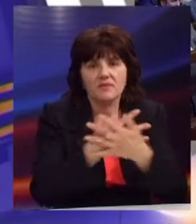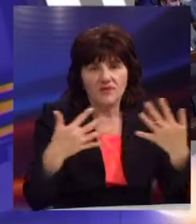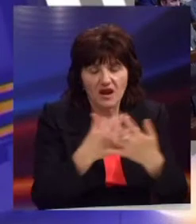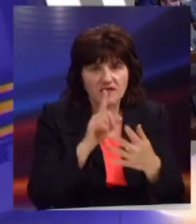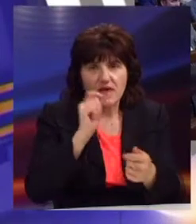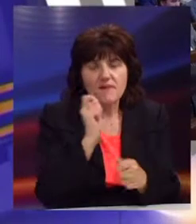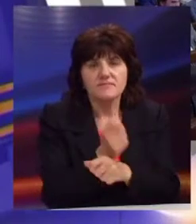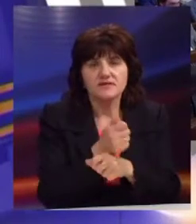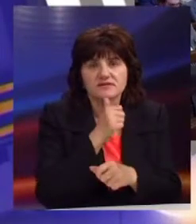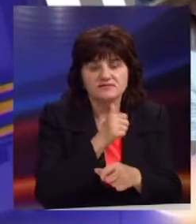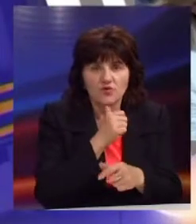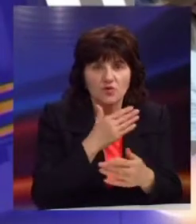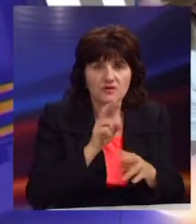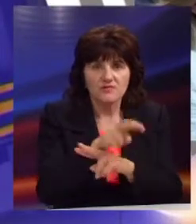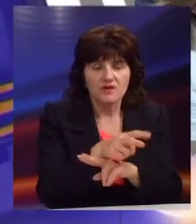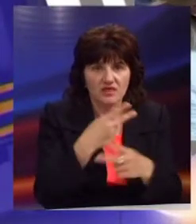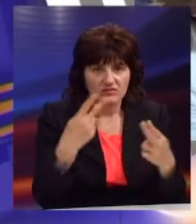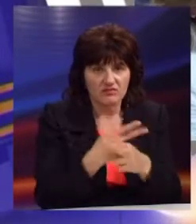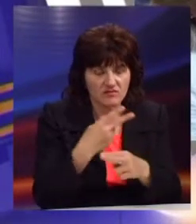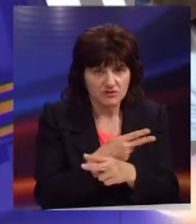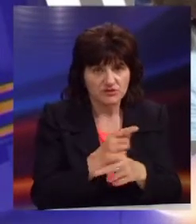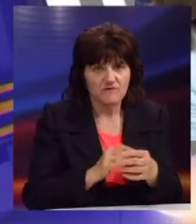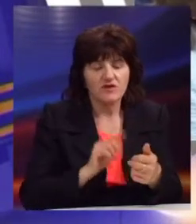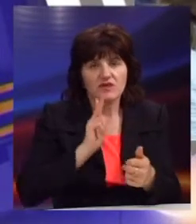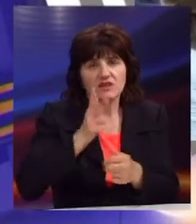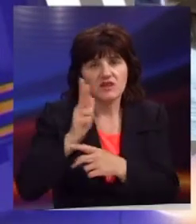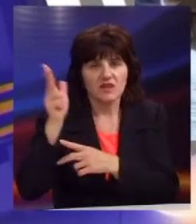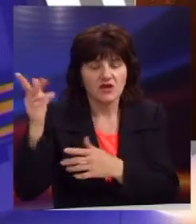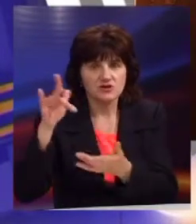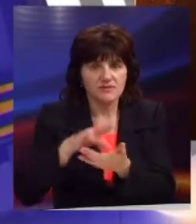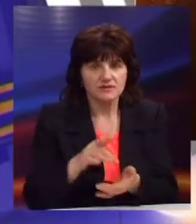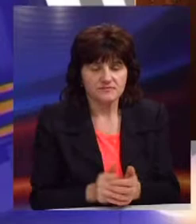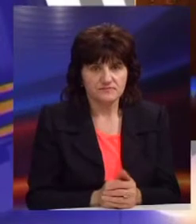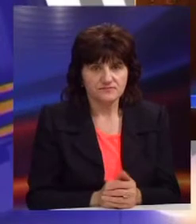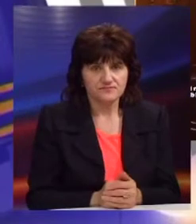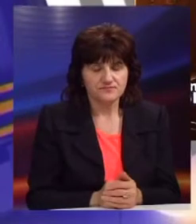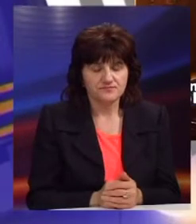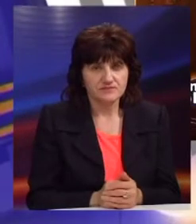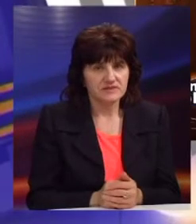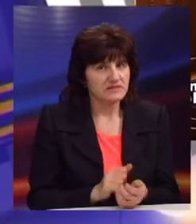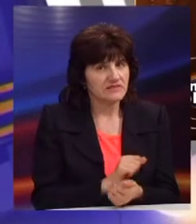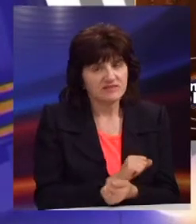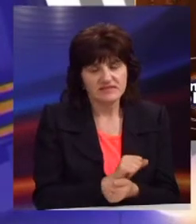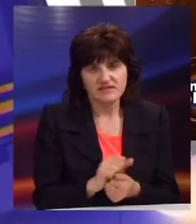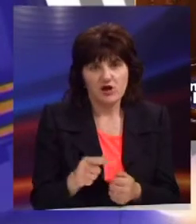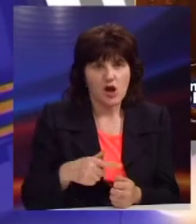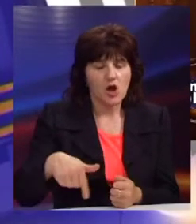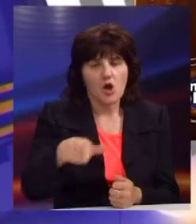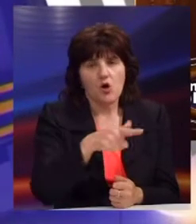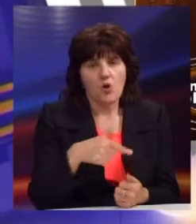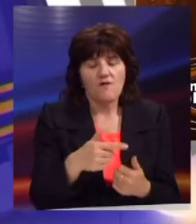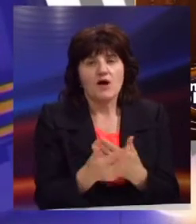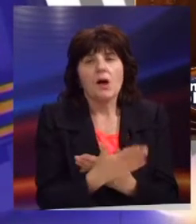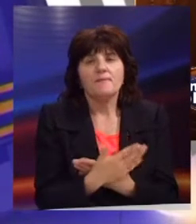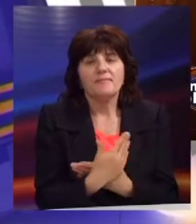žele da se kroz ovaj vid povezivanja probiju na treća tržišta. Sva ova priča je ispričana za našu regiju i za regiju